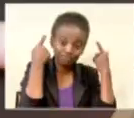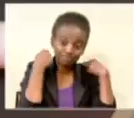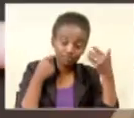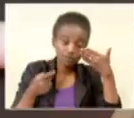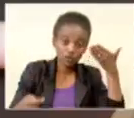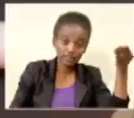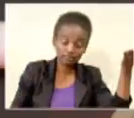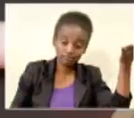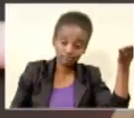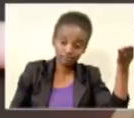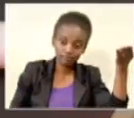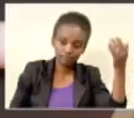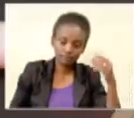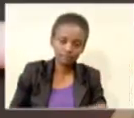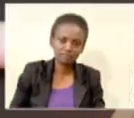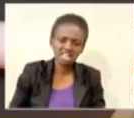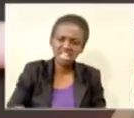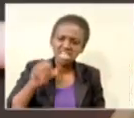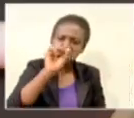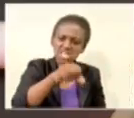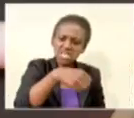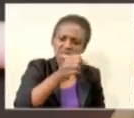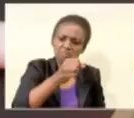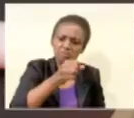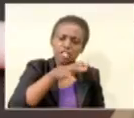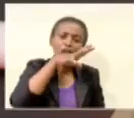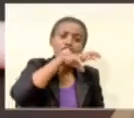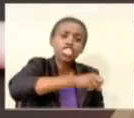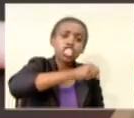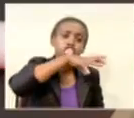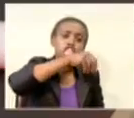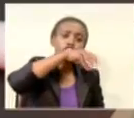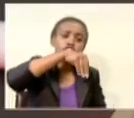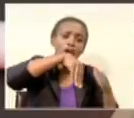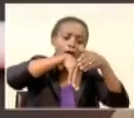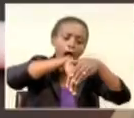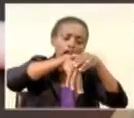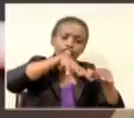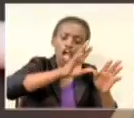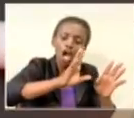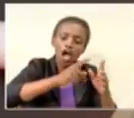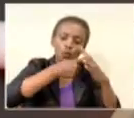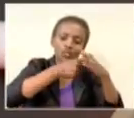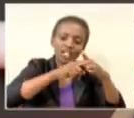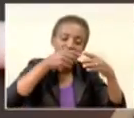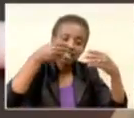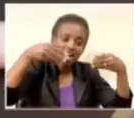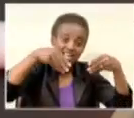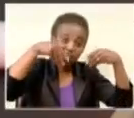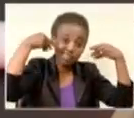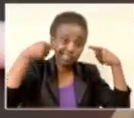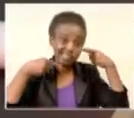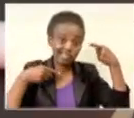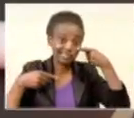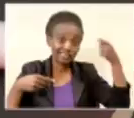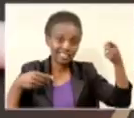ubundi ntabwo ari byiza yuko ukambara unagakoramo hagati biba byiza uhereye ahangaha ukakambara